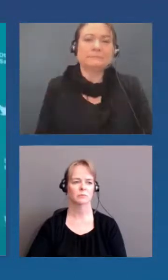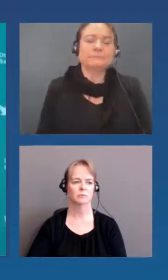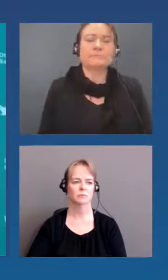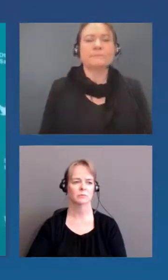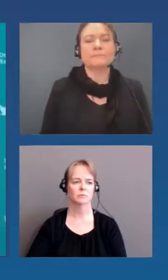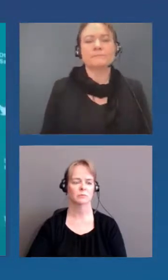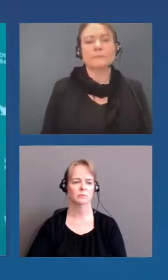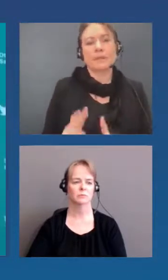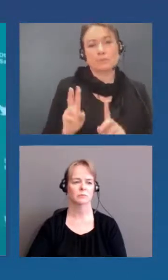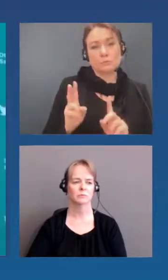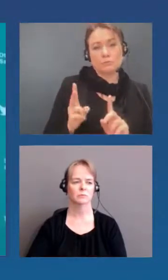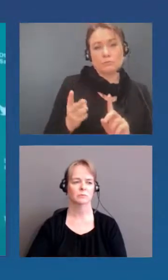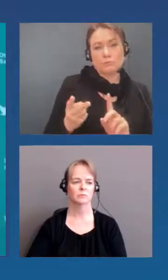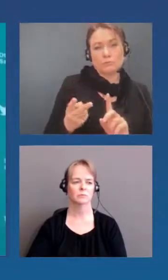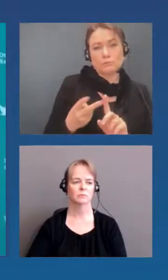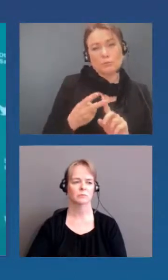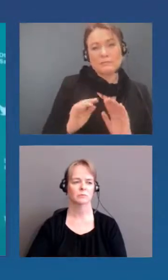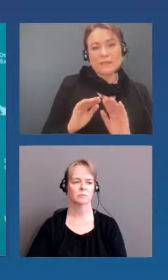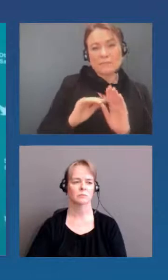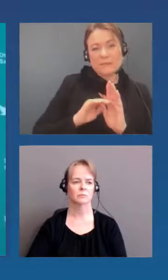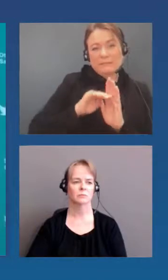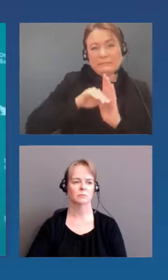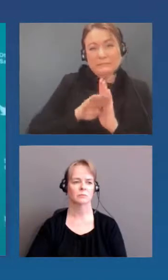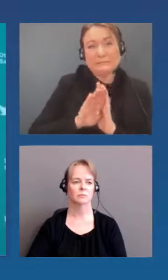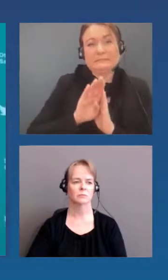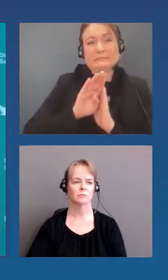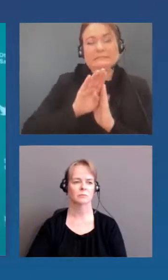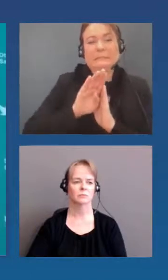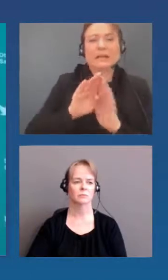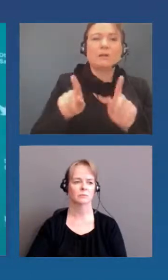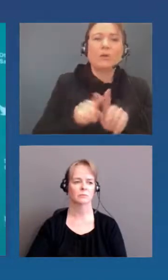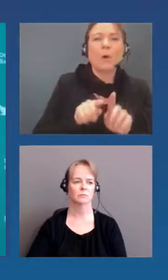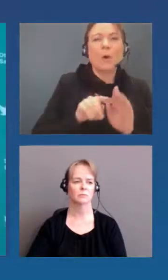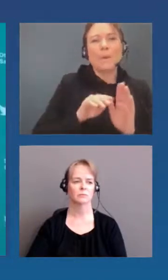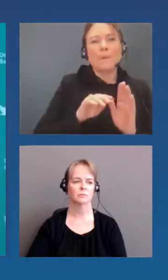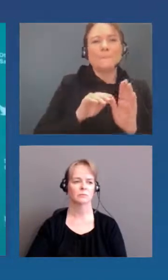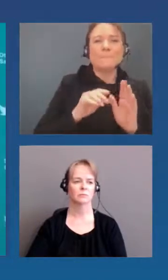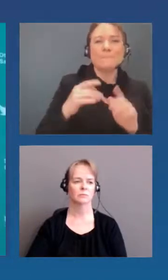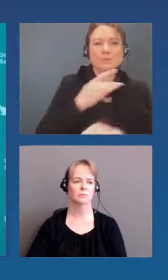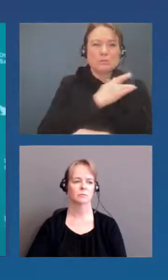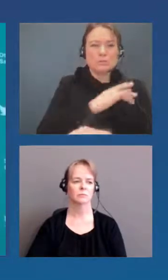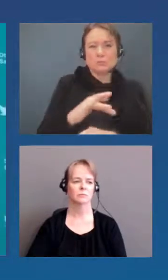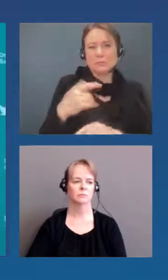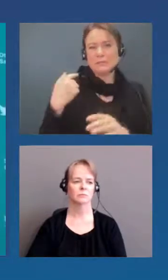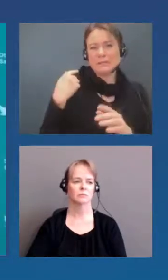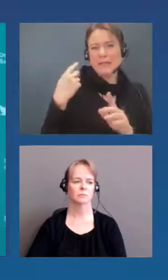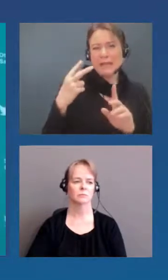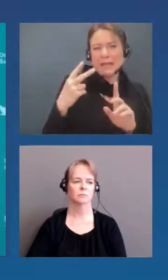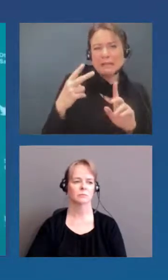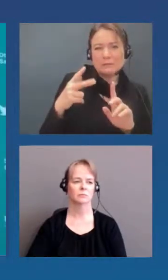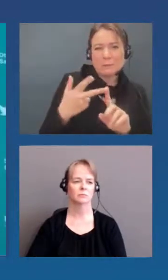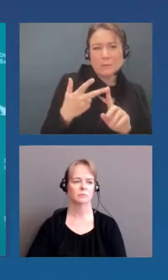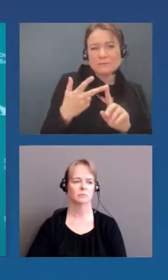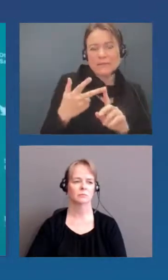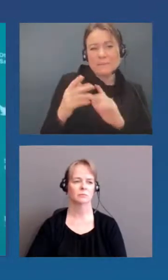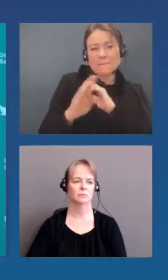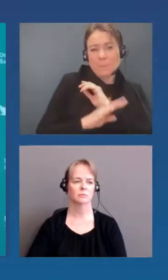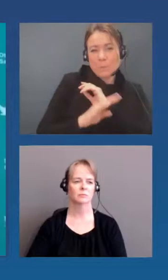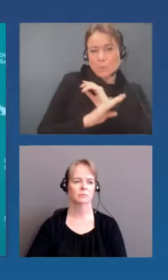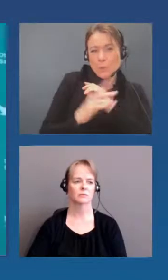Le 2e vague pour Ottawa, c'était un peu une courbe en juillet. Le 3e, c'était cet automne.